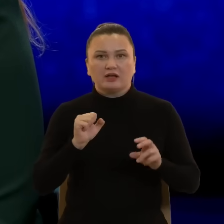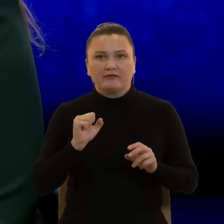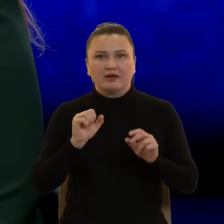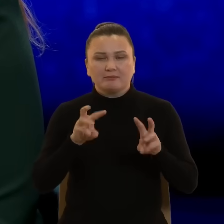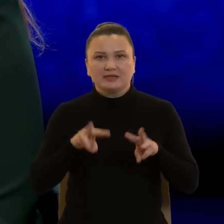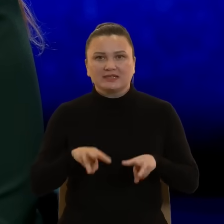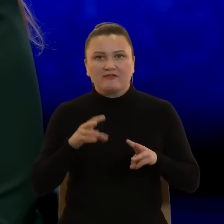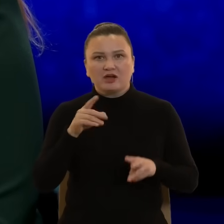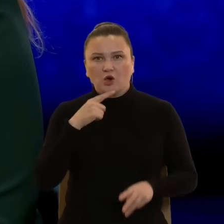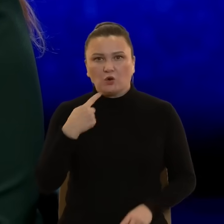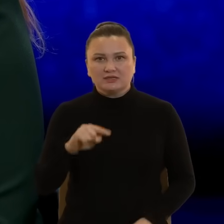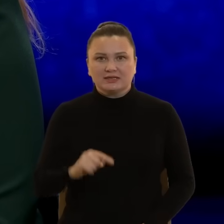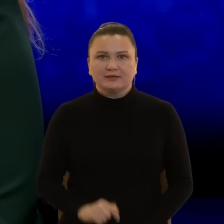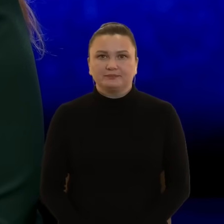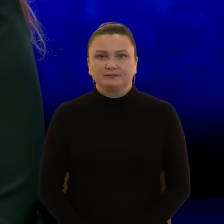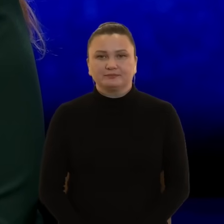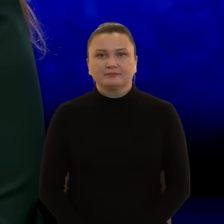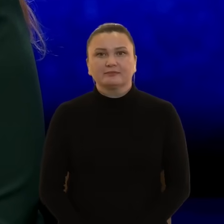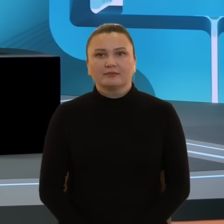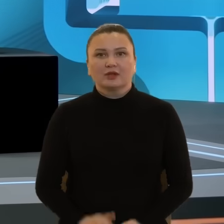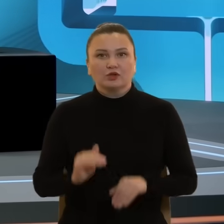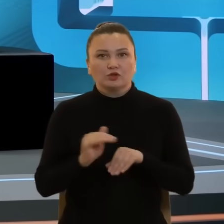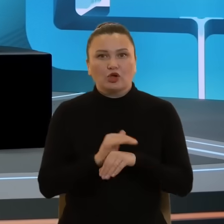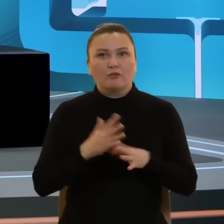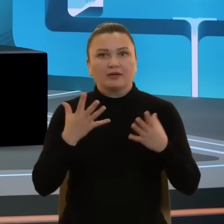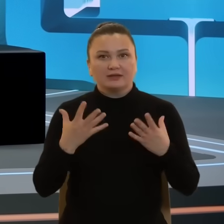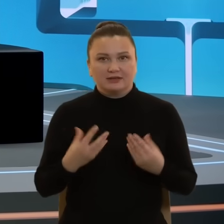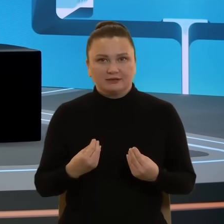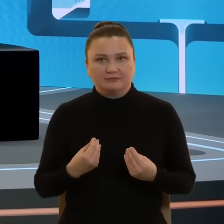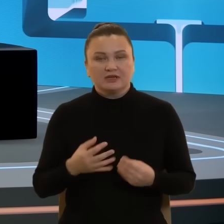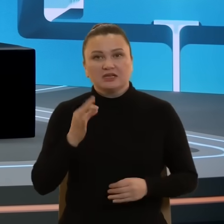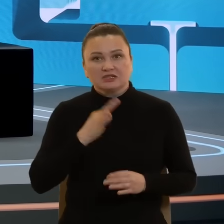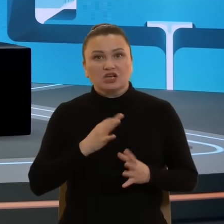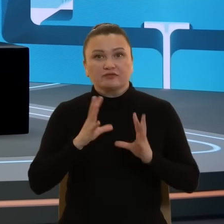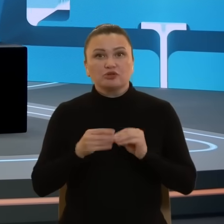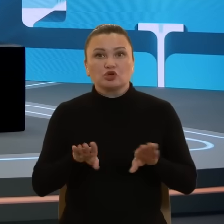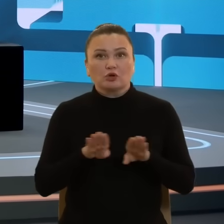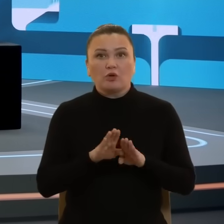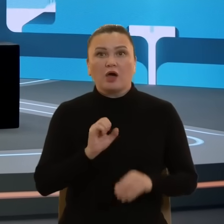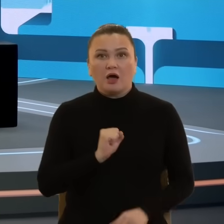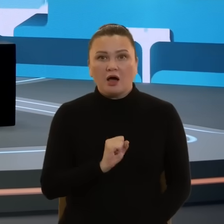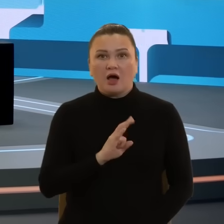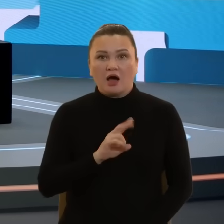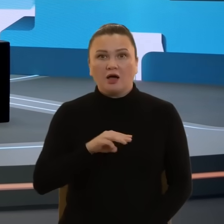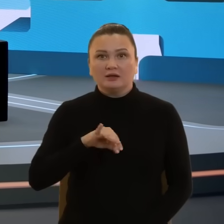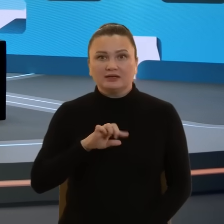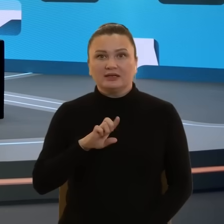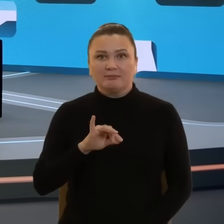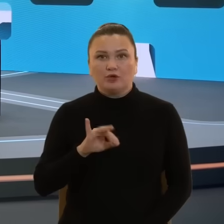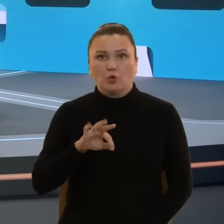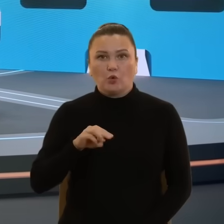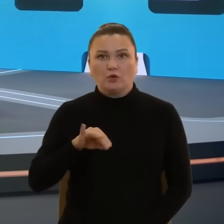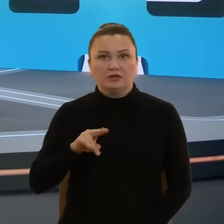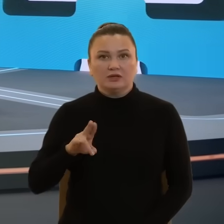России. Здравствуйте. Добрый день, уважаемые коллеги. Скажите для начала нам вообще, что такое антибиотики? Но если говорить